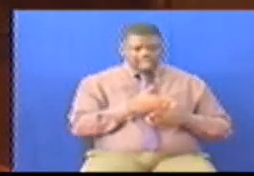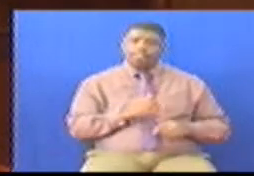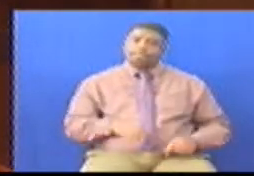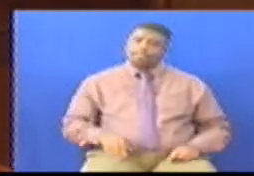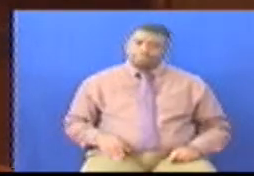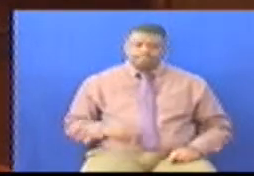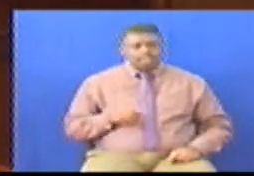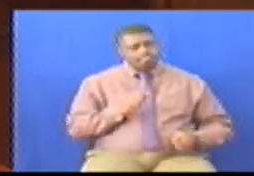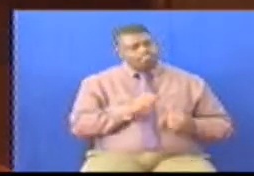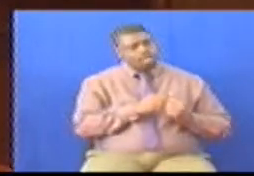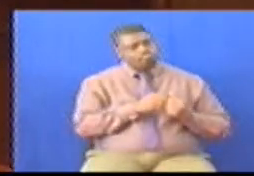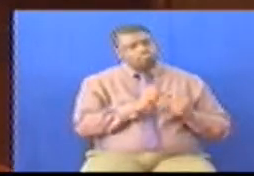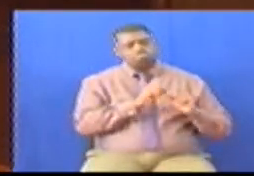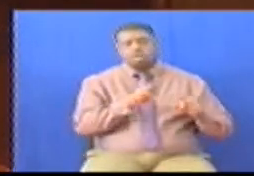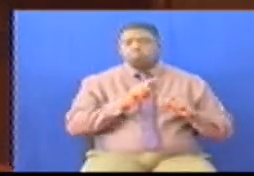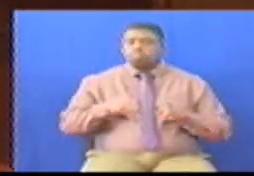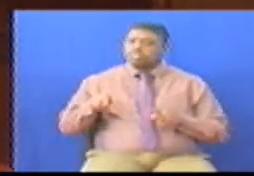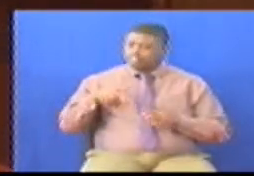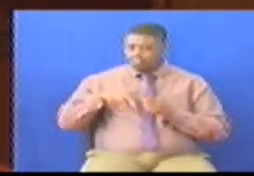Nimejifunza mambo mengi sana